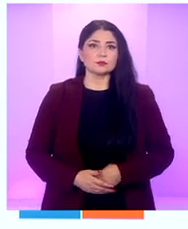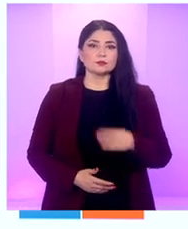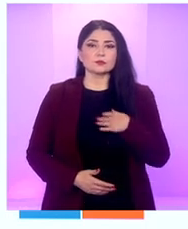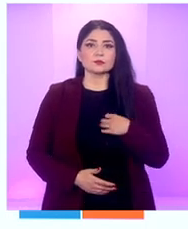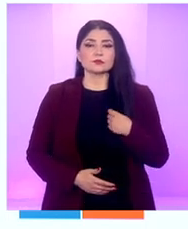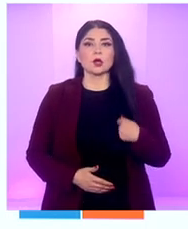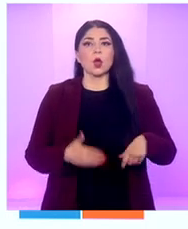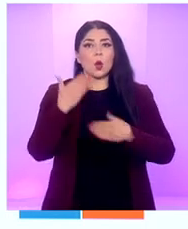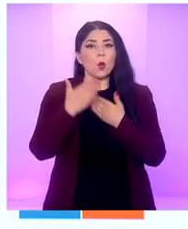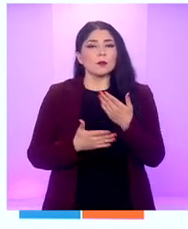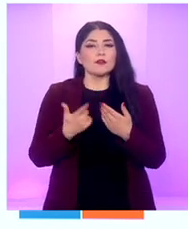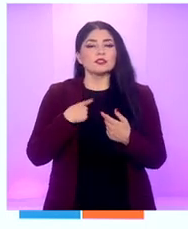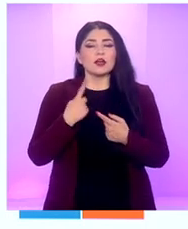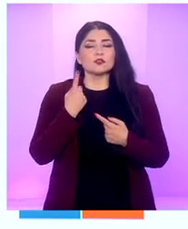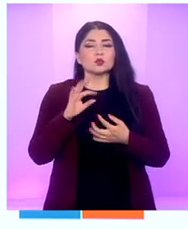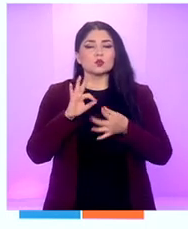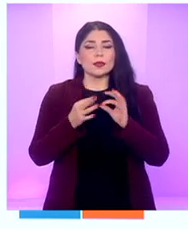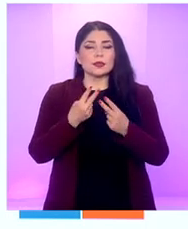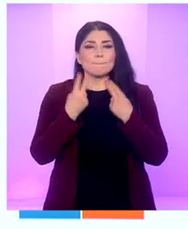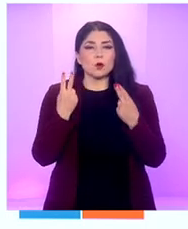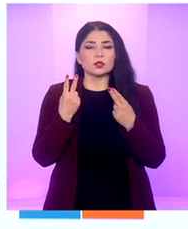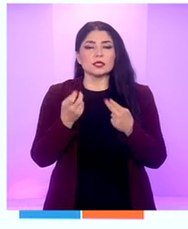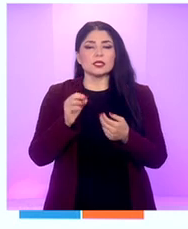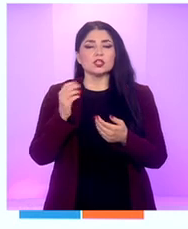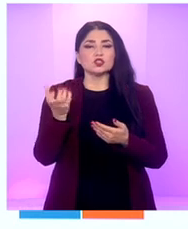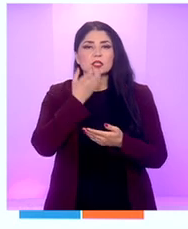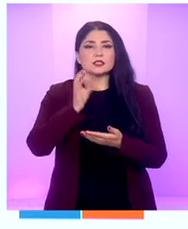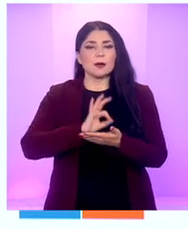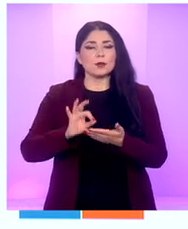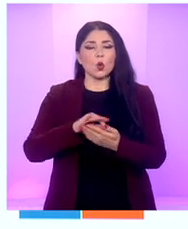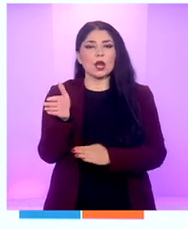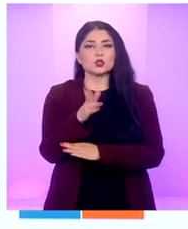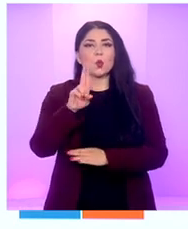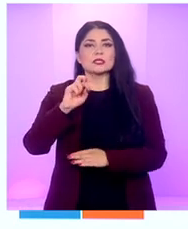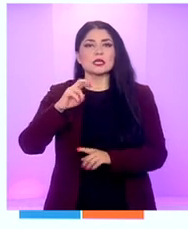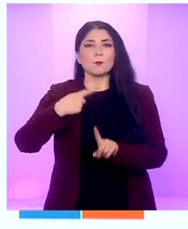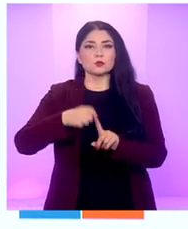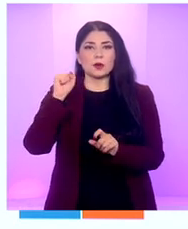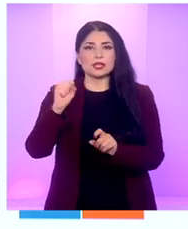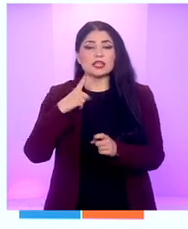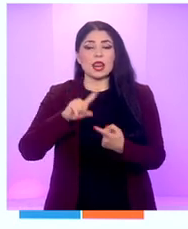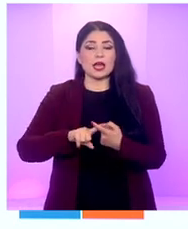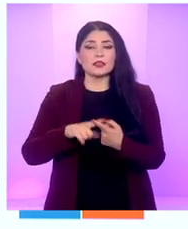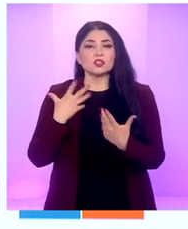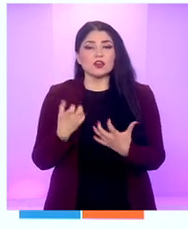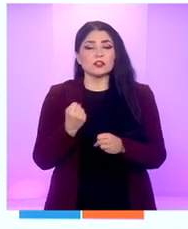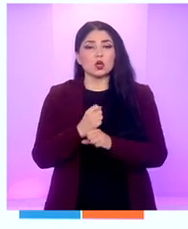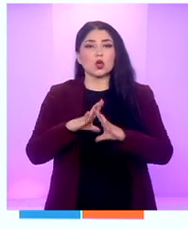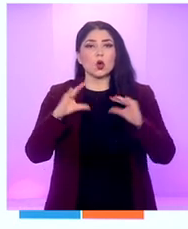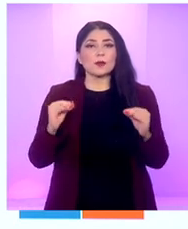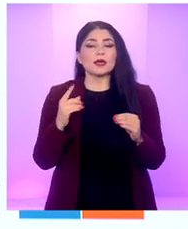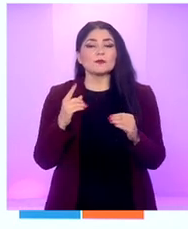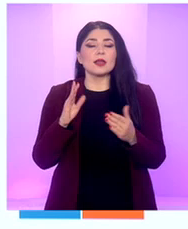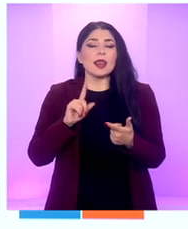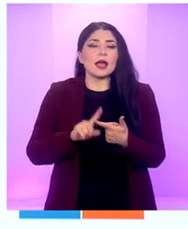discutie importanta din ședința Biroului Național Interpol spate Gabi poziția Statului Român față de activele